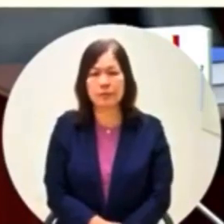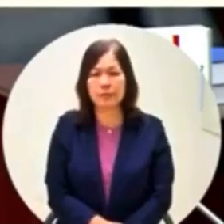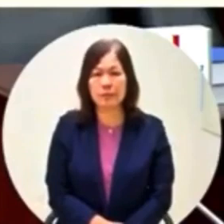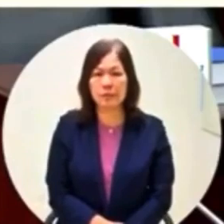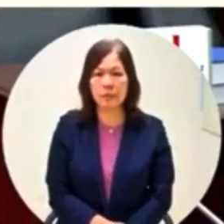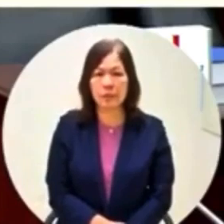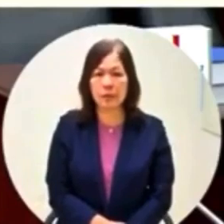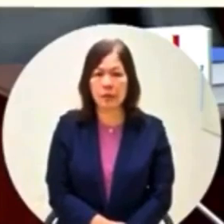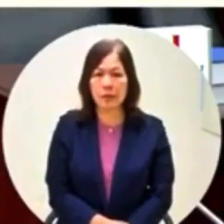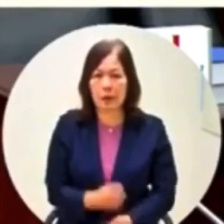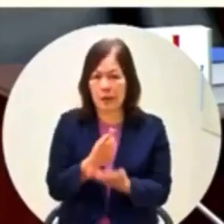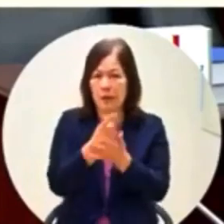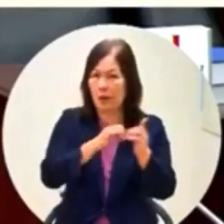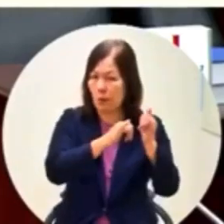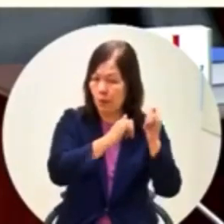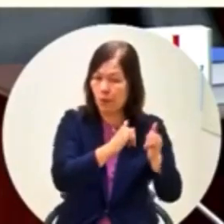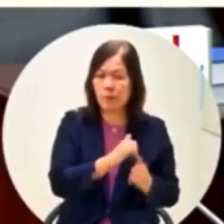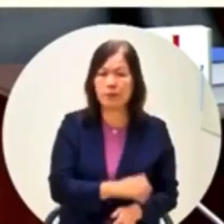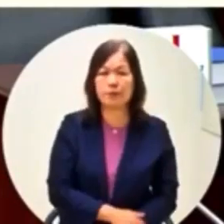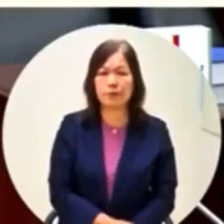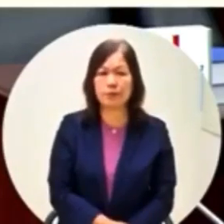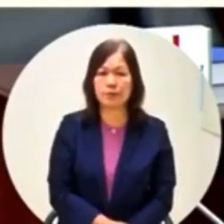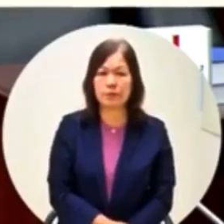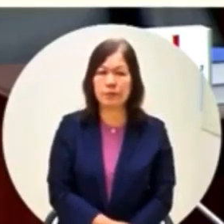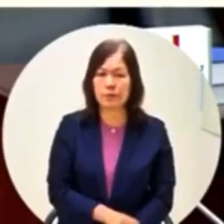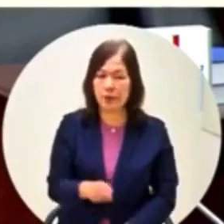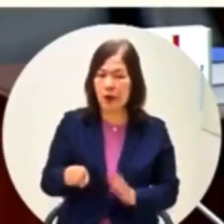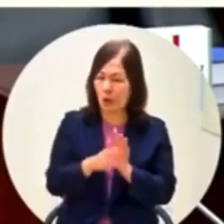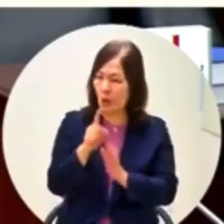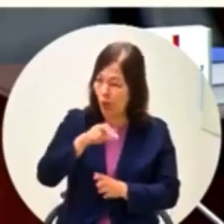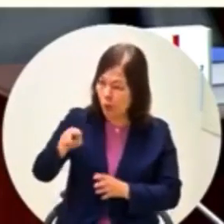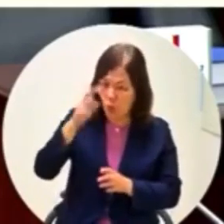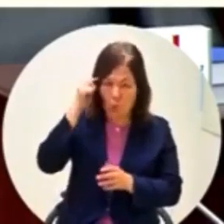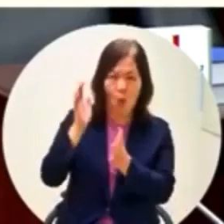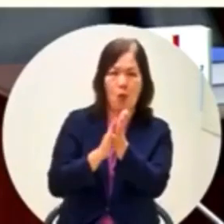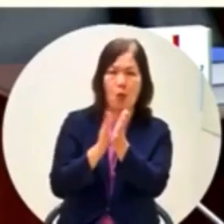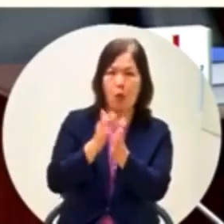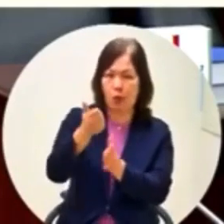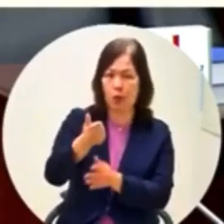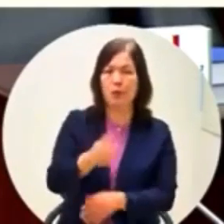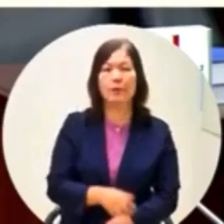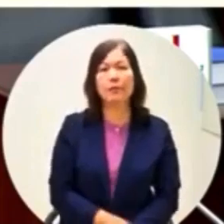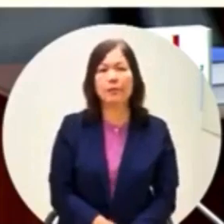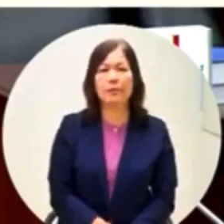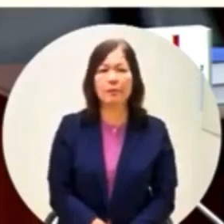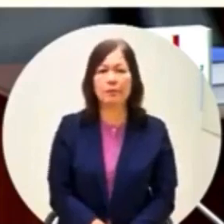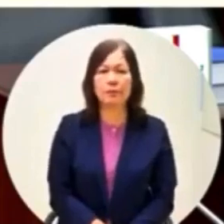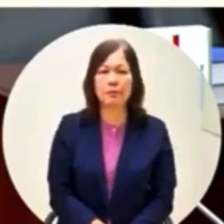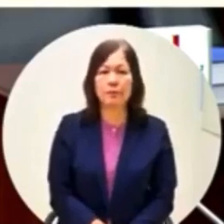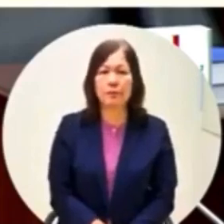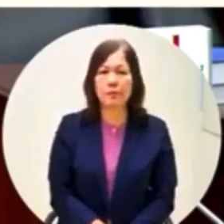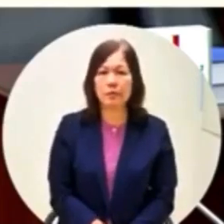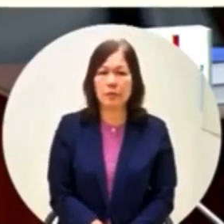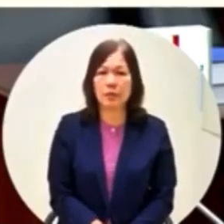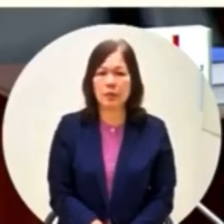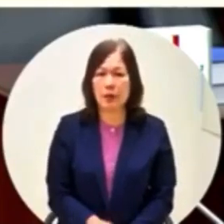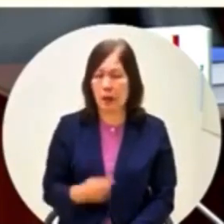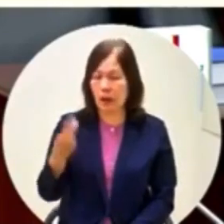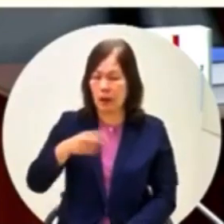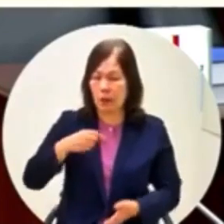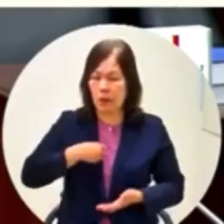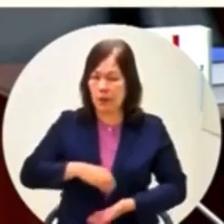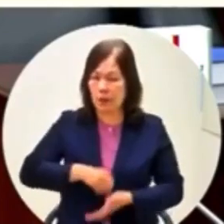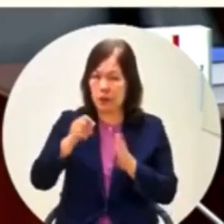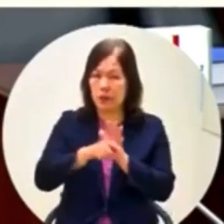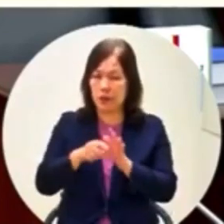在所有市民朋友他持着肯定的看法，在整个这个本席所提出的路平专